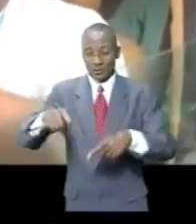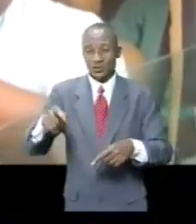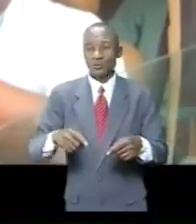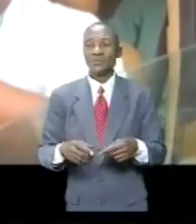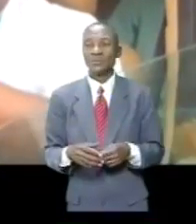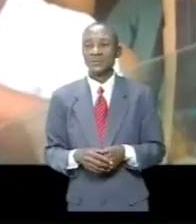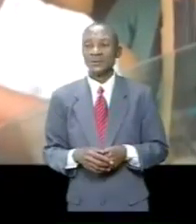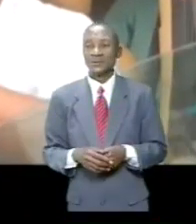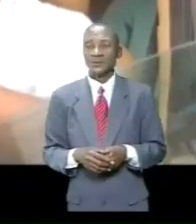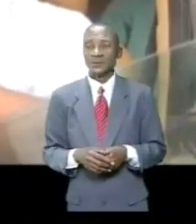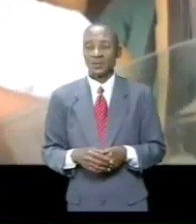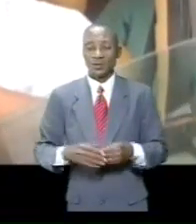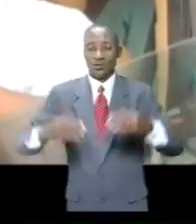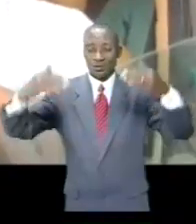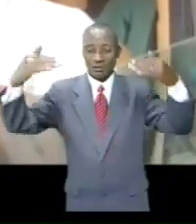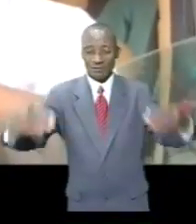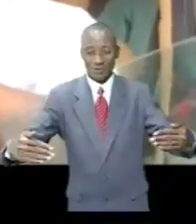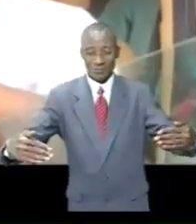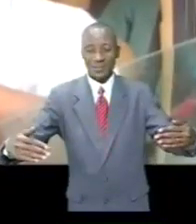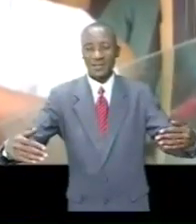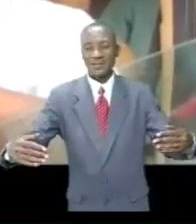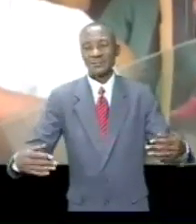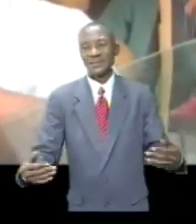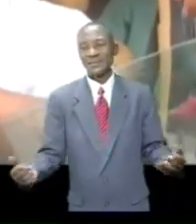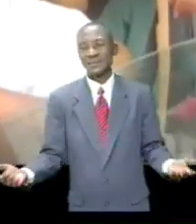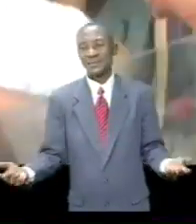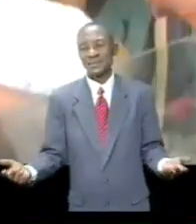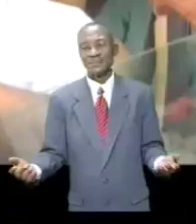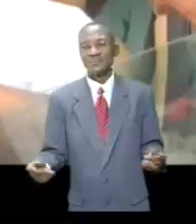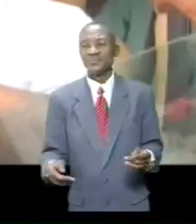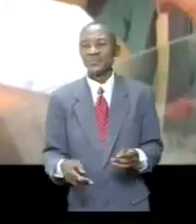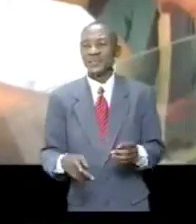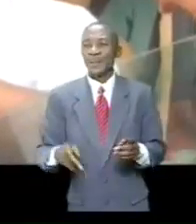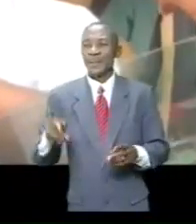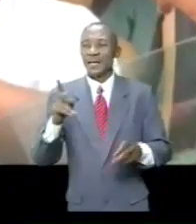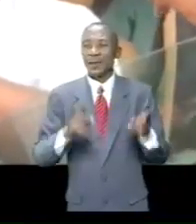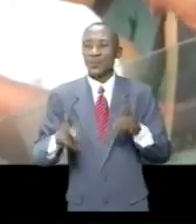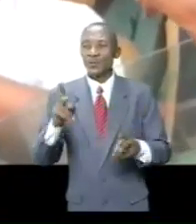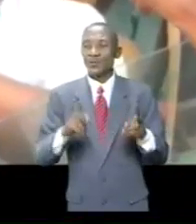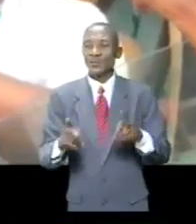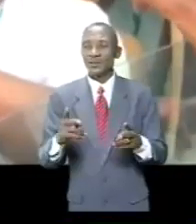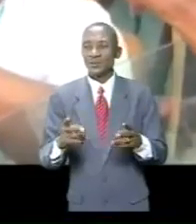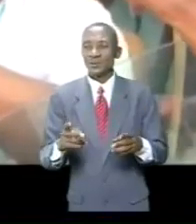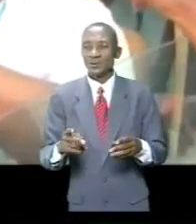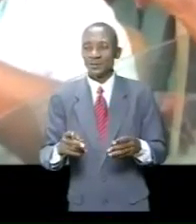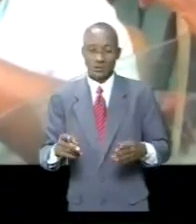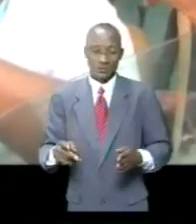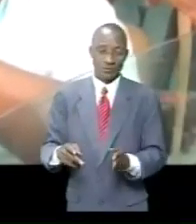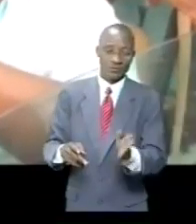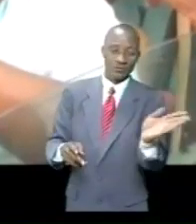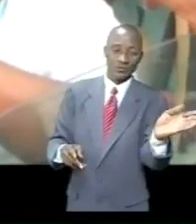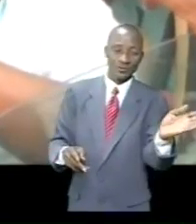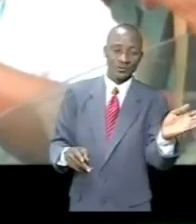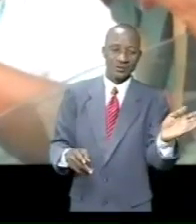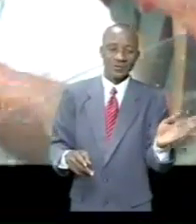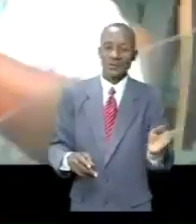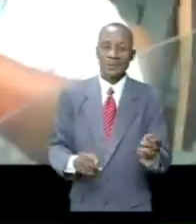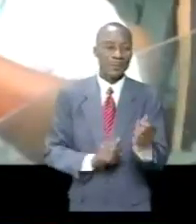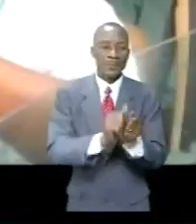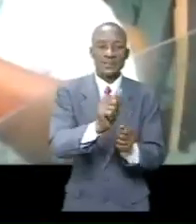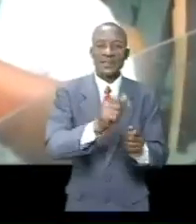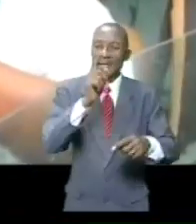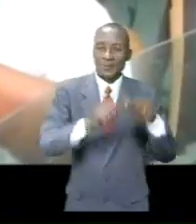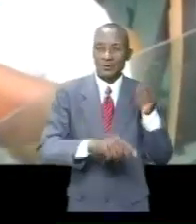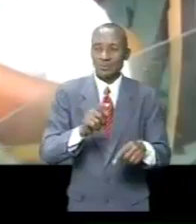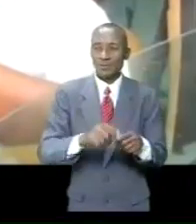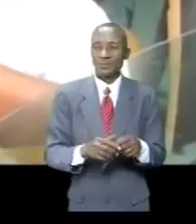fermer, il y a des sorties. D'abord, la population qui va se diriger à gauche vers Carigresse n'a plus de passage. Tout le